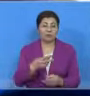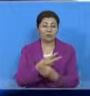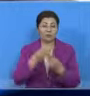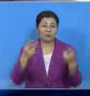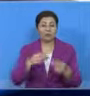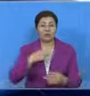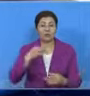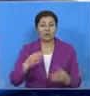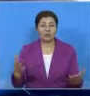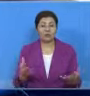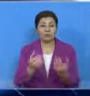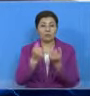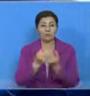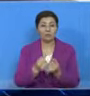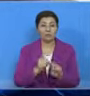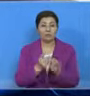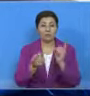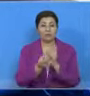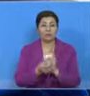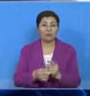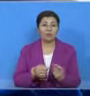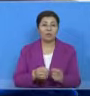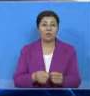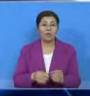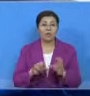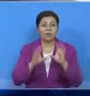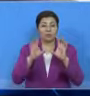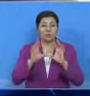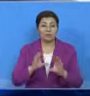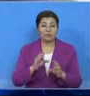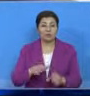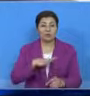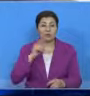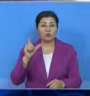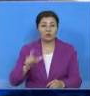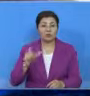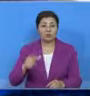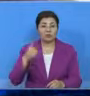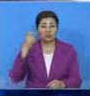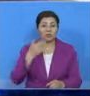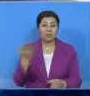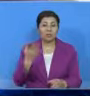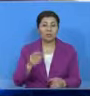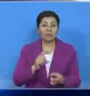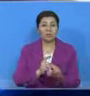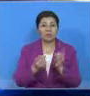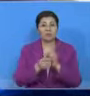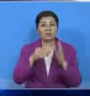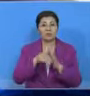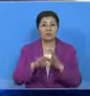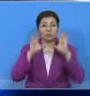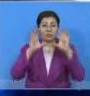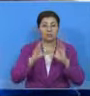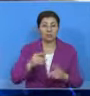поддерживает реформы президента Касым-Жомарта Кемелевича Токаева. Подавляющее большинство актюбинцев знает о том, какие поправки предлагается внести в Конституцию. У них